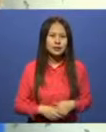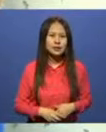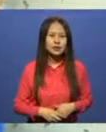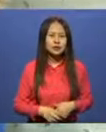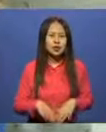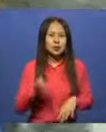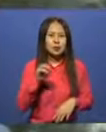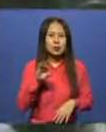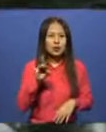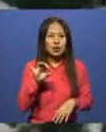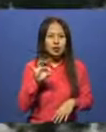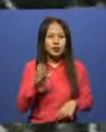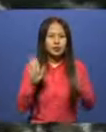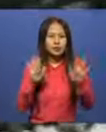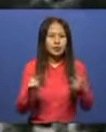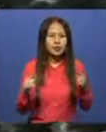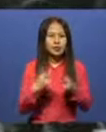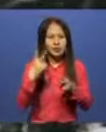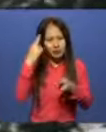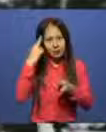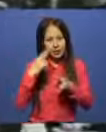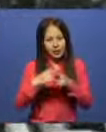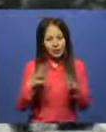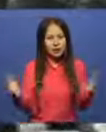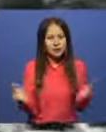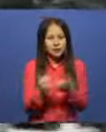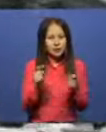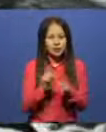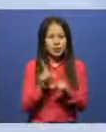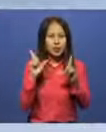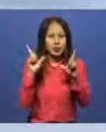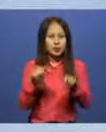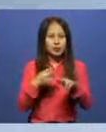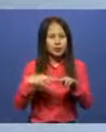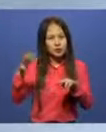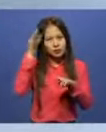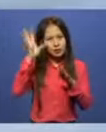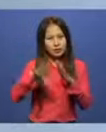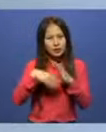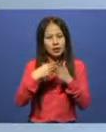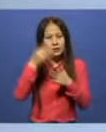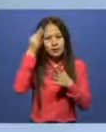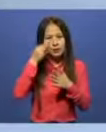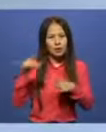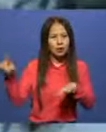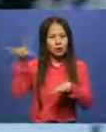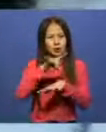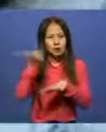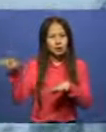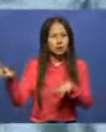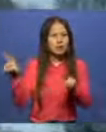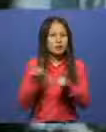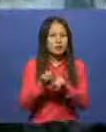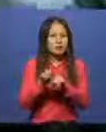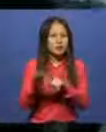Петр Морозов соғыс басталған бойы екі ағасымен бірге елді жаудан азат етуге аттаныпты. Әлесінде немістердің ұшақтары ұшқан сайын көктен